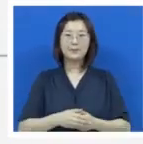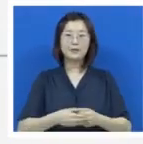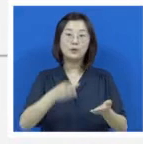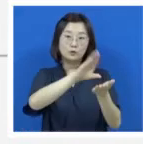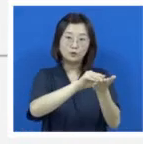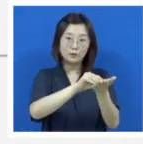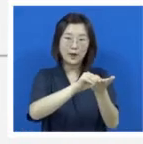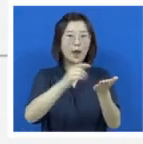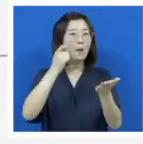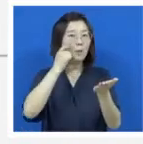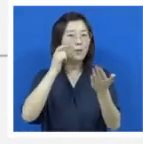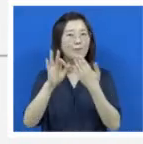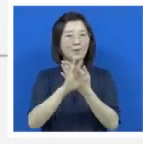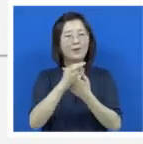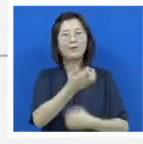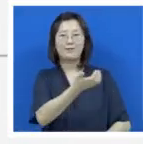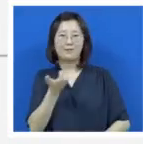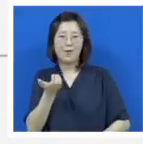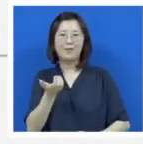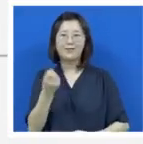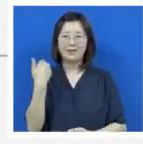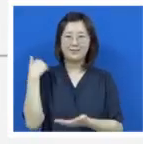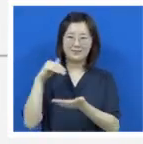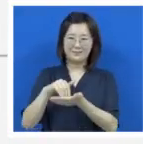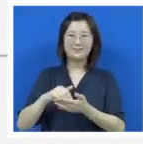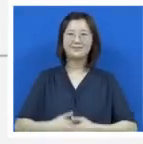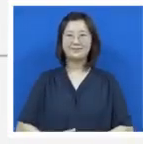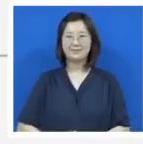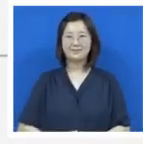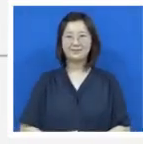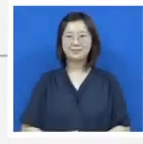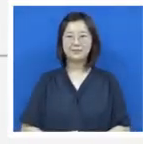수행하지 못했을 케어에 마르 원래 자료를 돌려 됐습니다